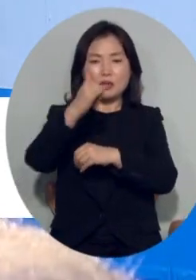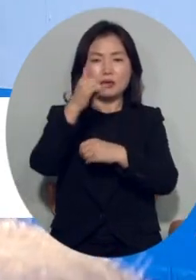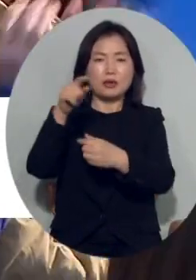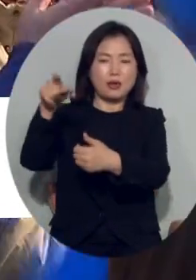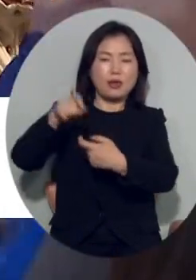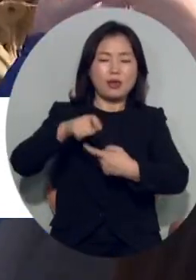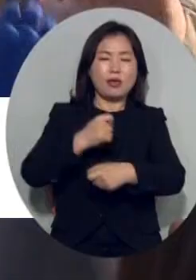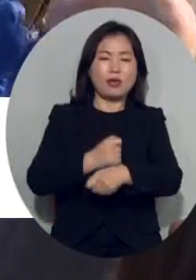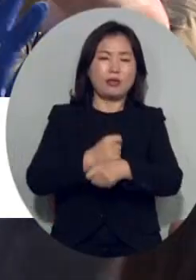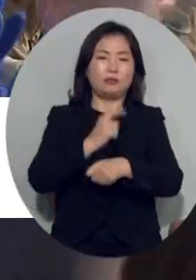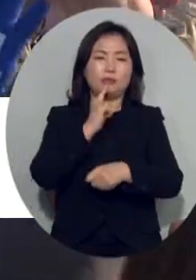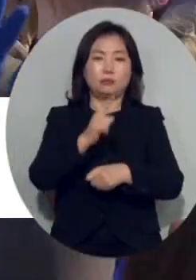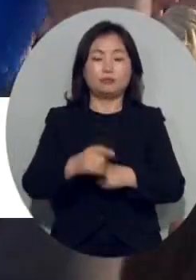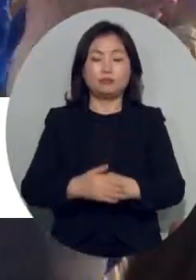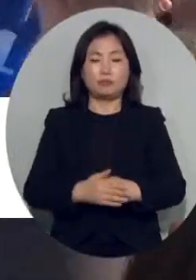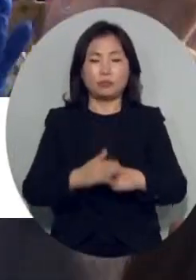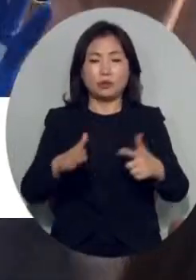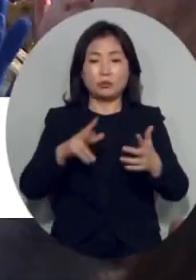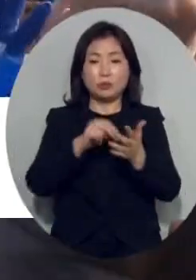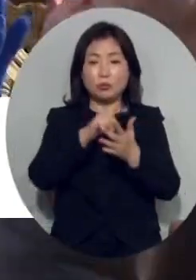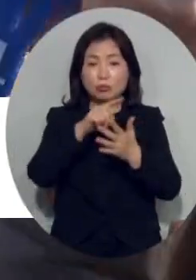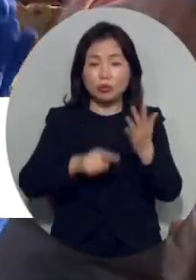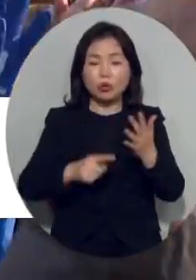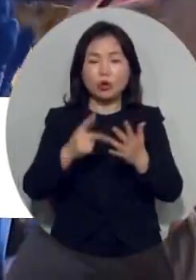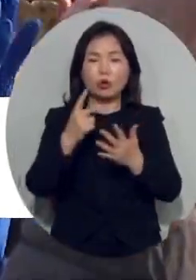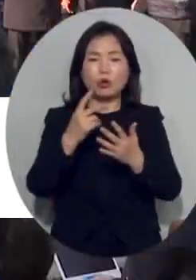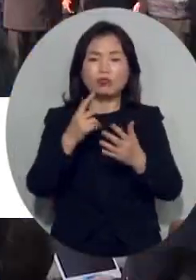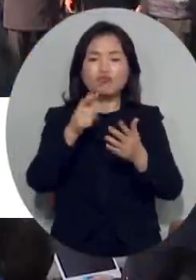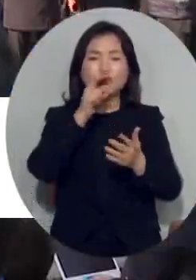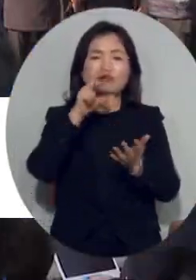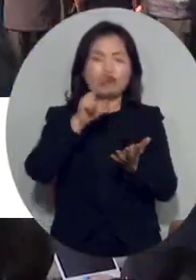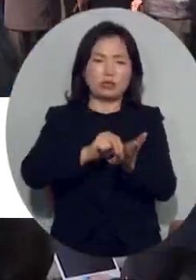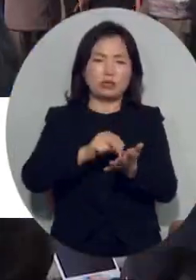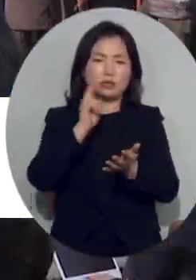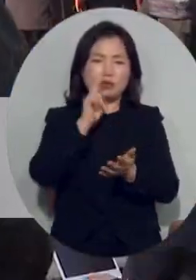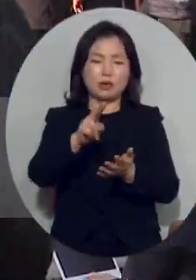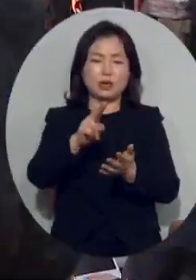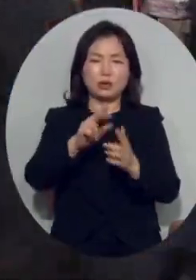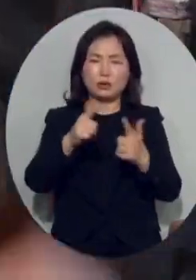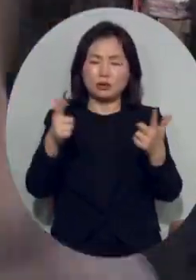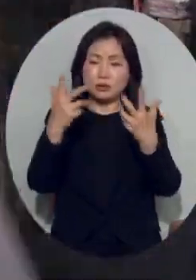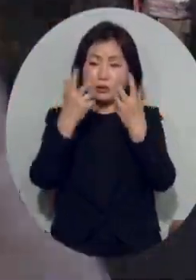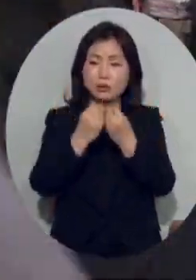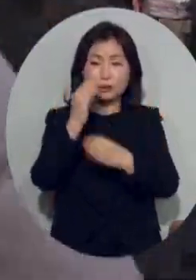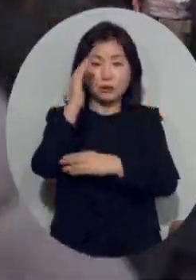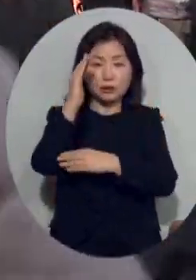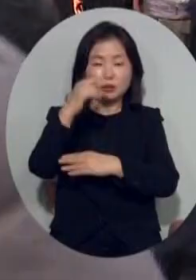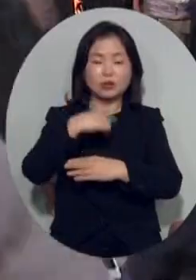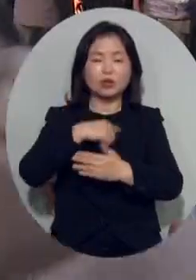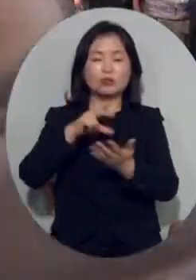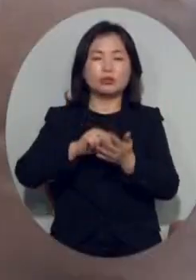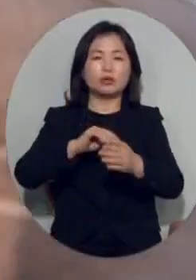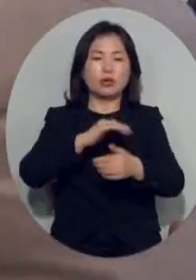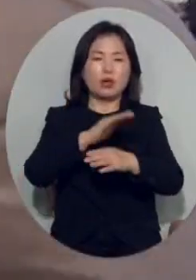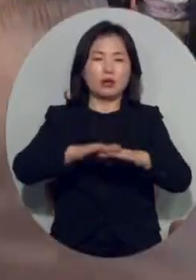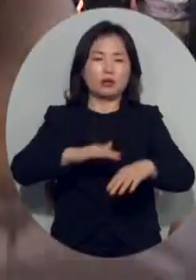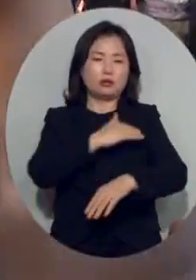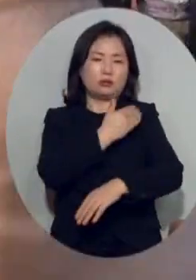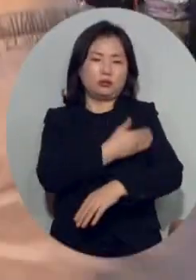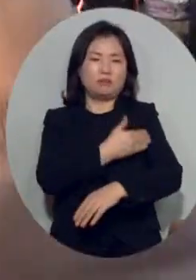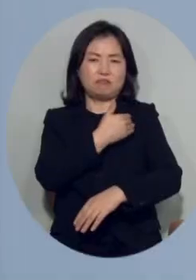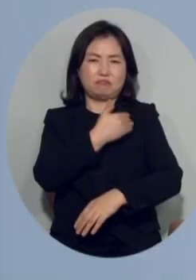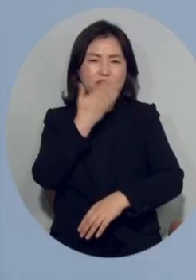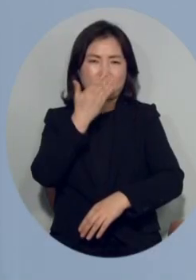했습니다. 지역 현안 가운데는 물 문제가 심각하다면서 여러 사례를 들며 자신의 문제 해결 능력을